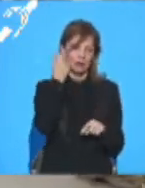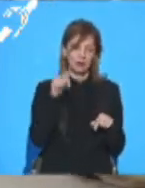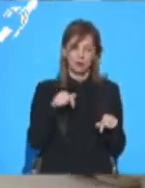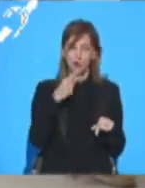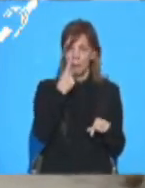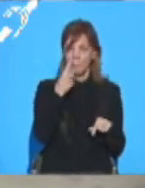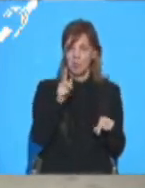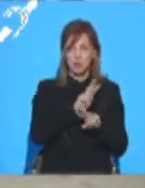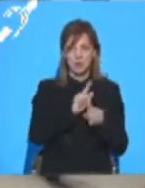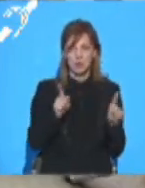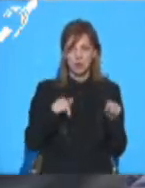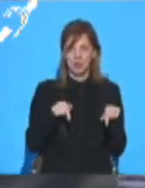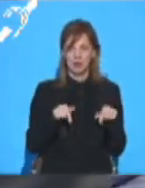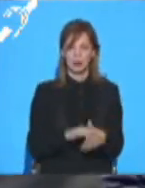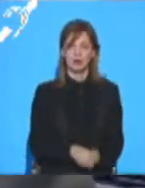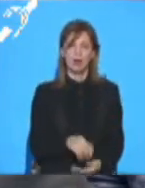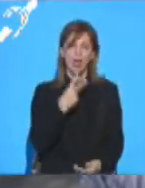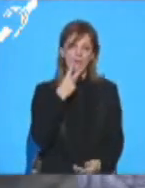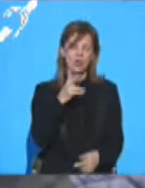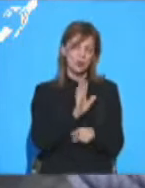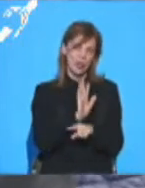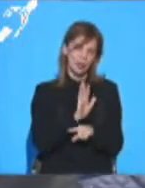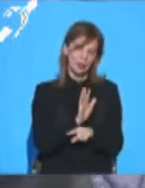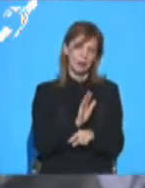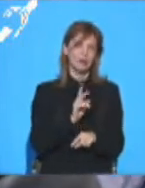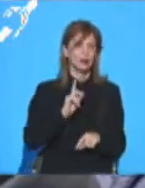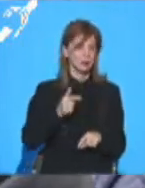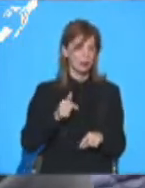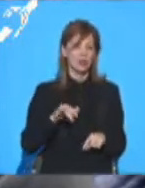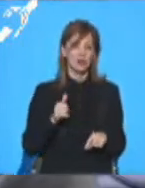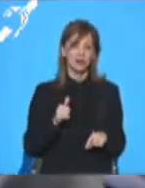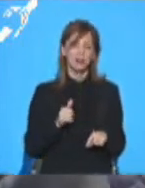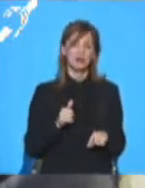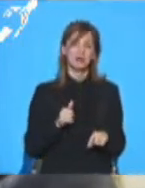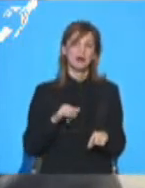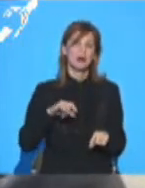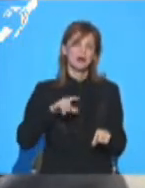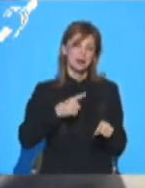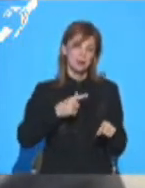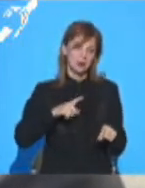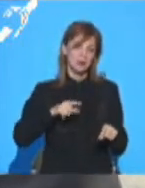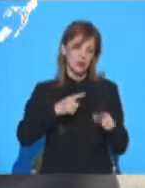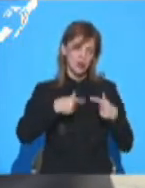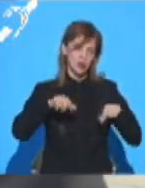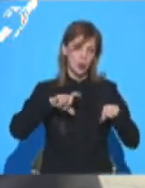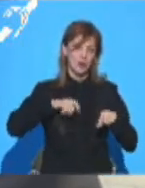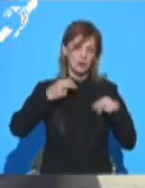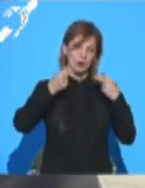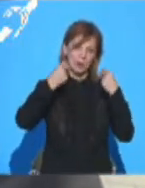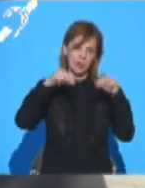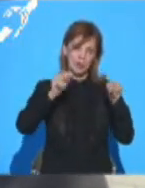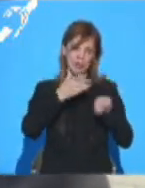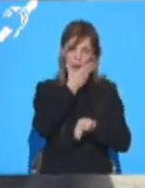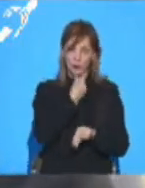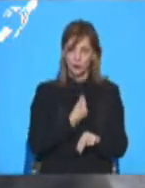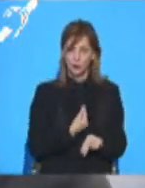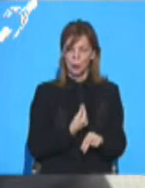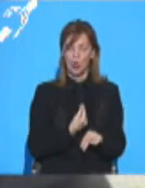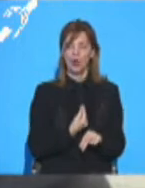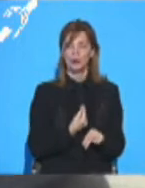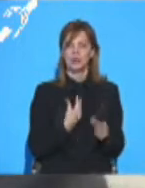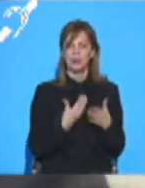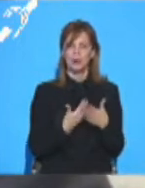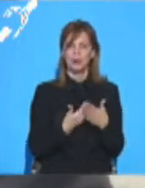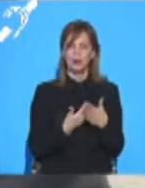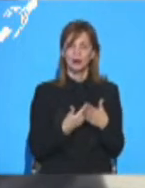văzut niciodată la ceva. Am mai văzut și la televizor, de ce nu? Și de ce și noi n-am fi un exemplu frumos pentru noi,